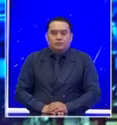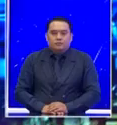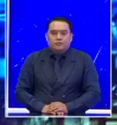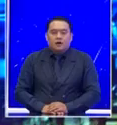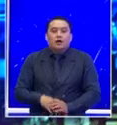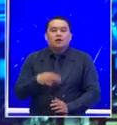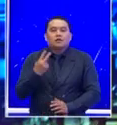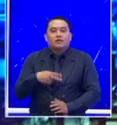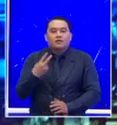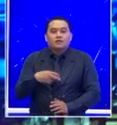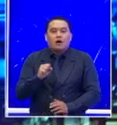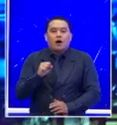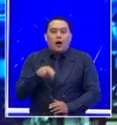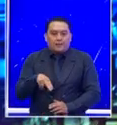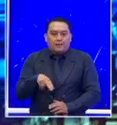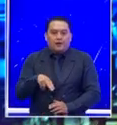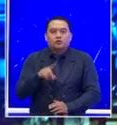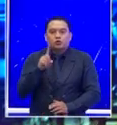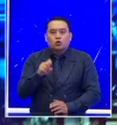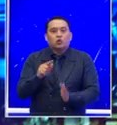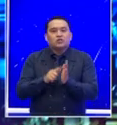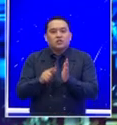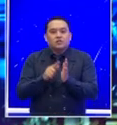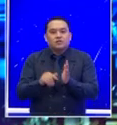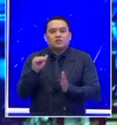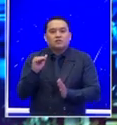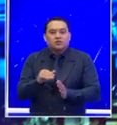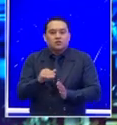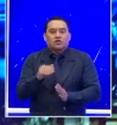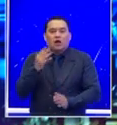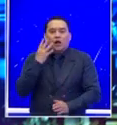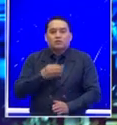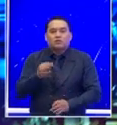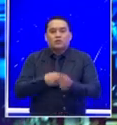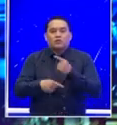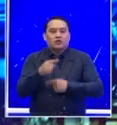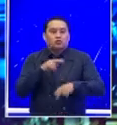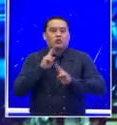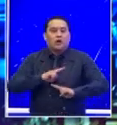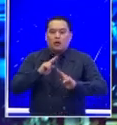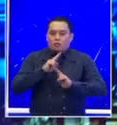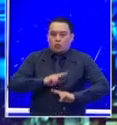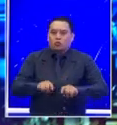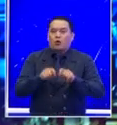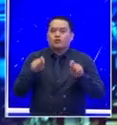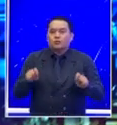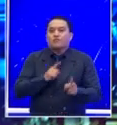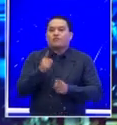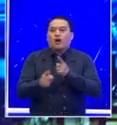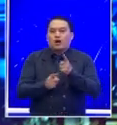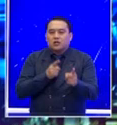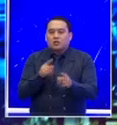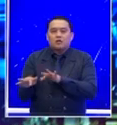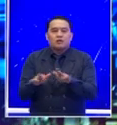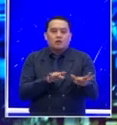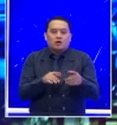С 20 апреля более 170 тысяч жителей столицы и Алматы вернутся на работу. С этого времени возобновляется